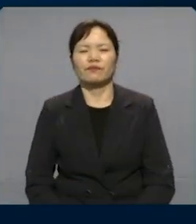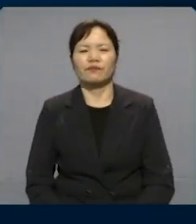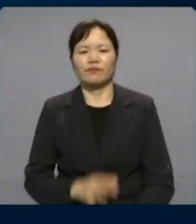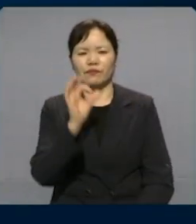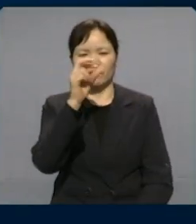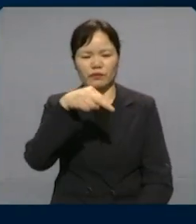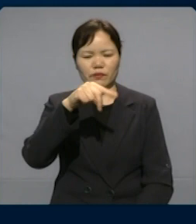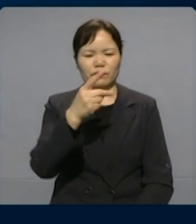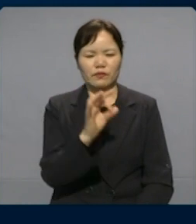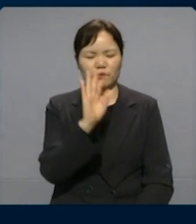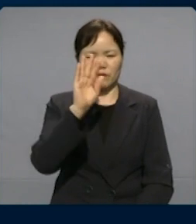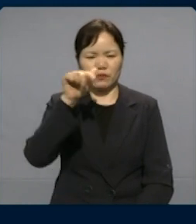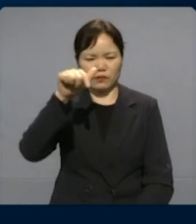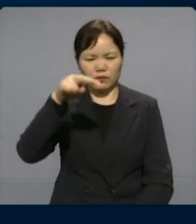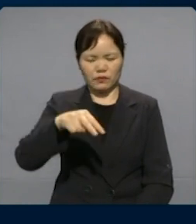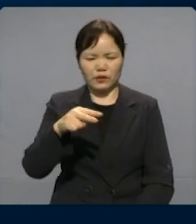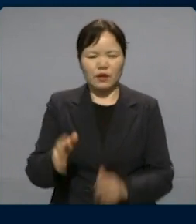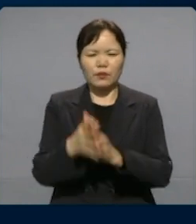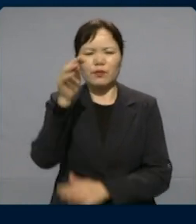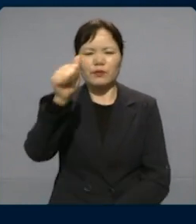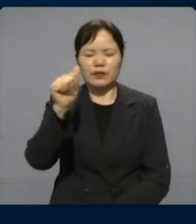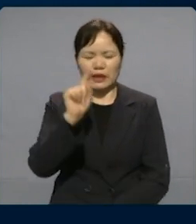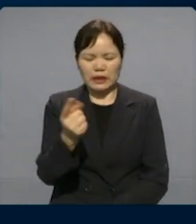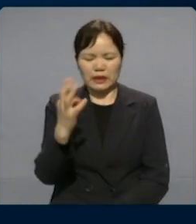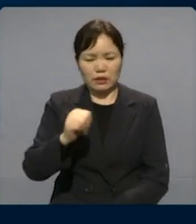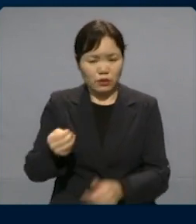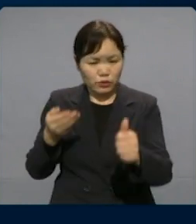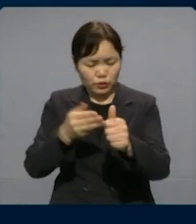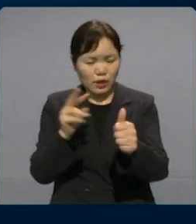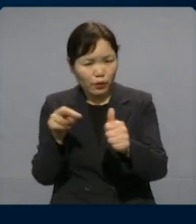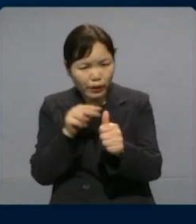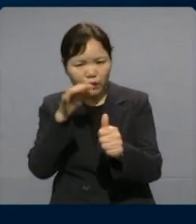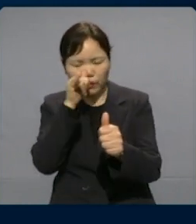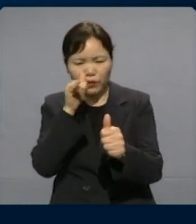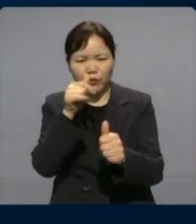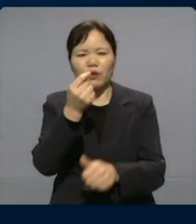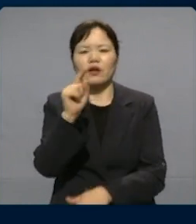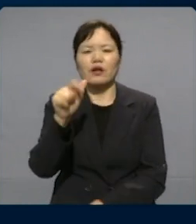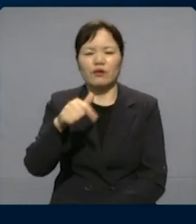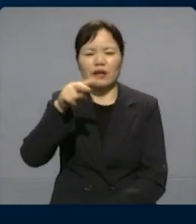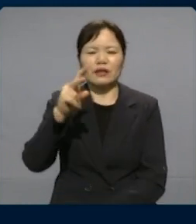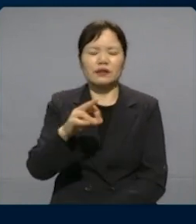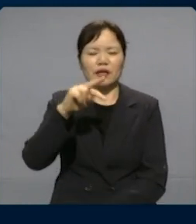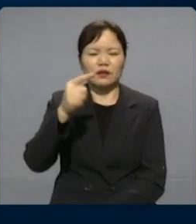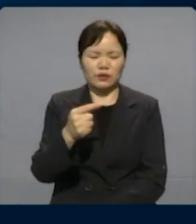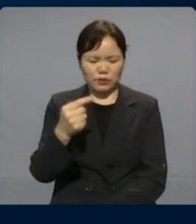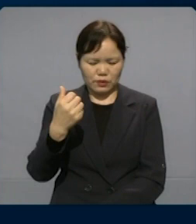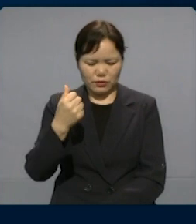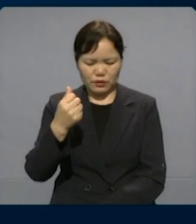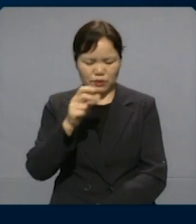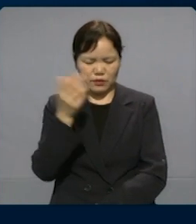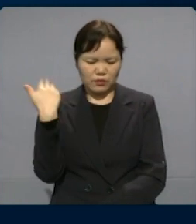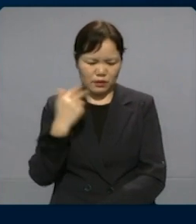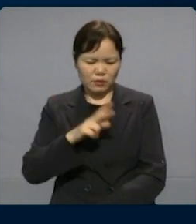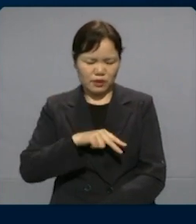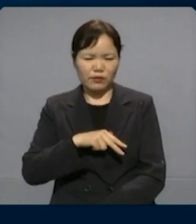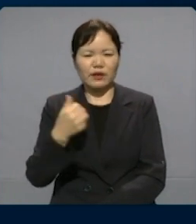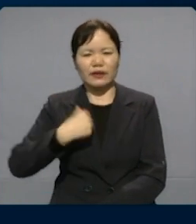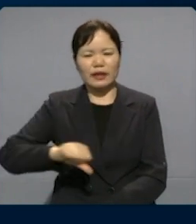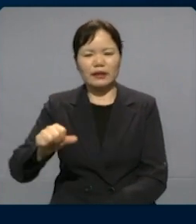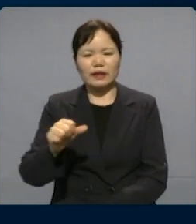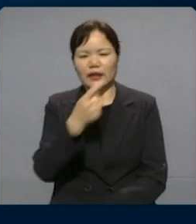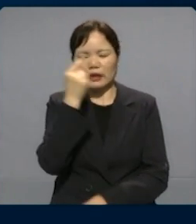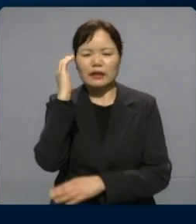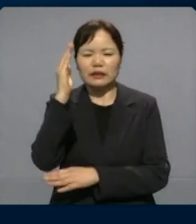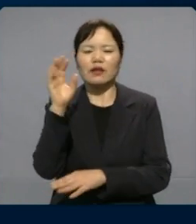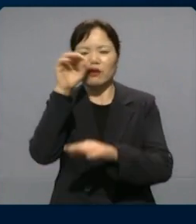유동규 전 본부장에게 1억을 주겠다며 회유하고 곽상도 전 의원 아들에게 증언 연습을 시키는 등 증거인멸 우려도